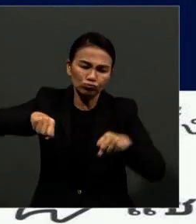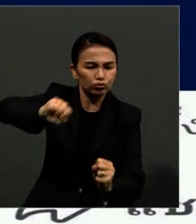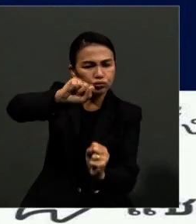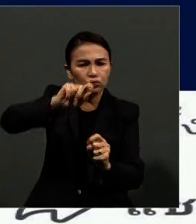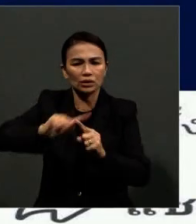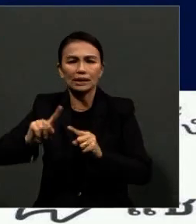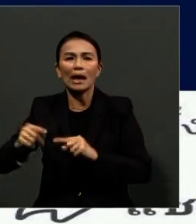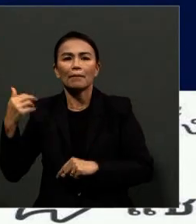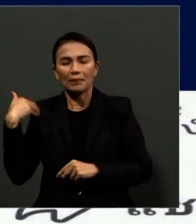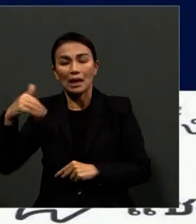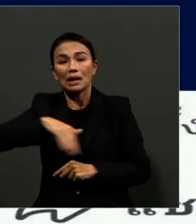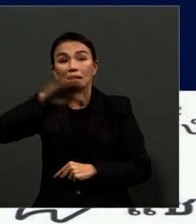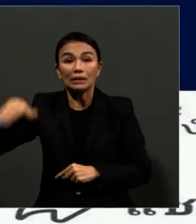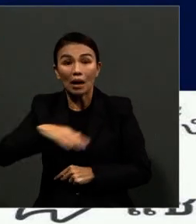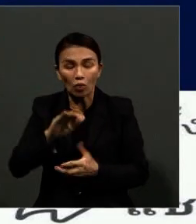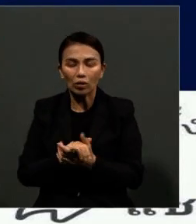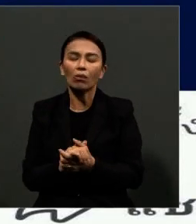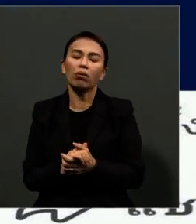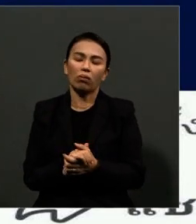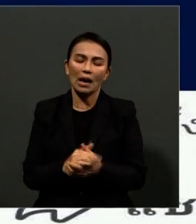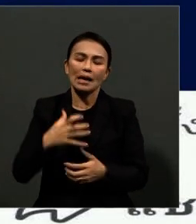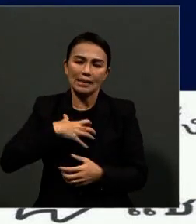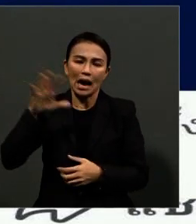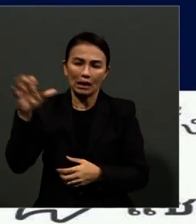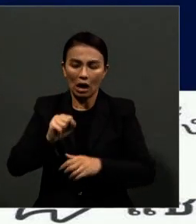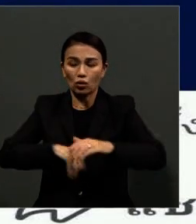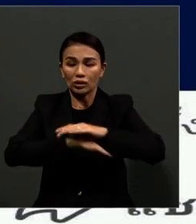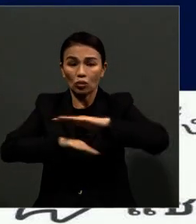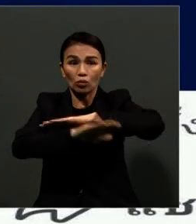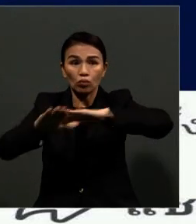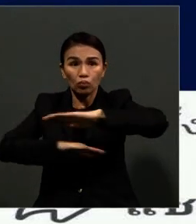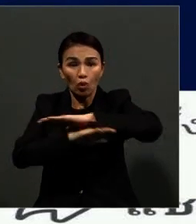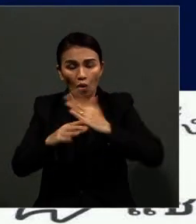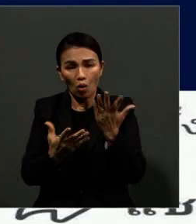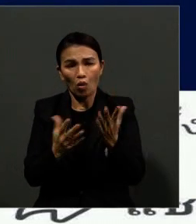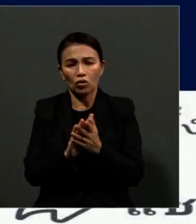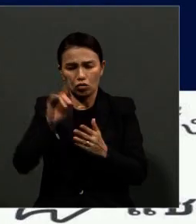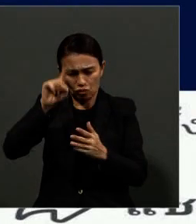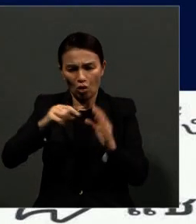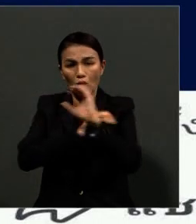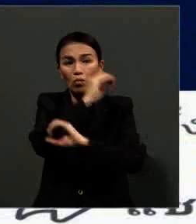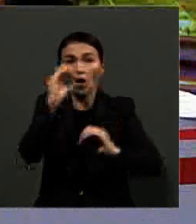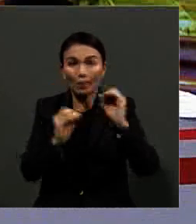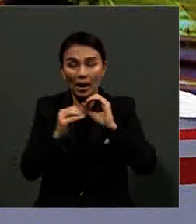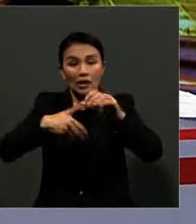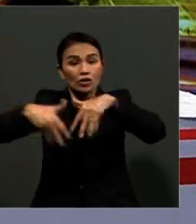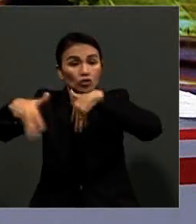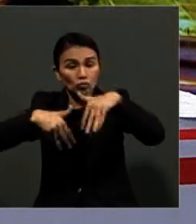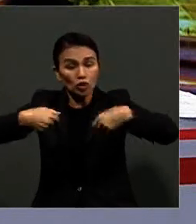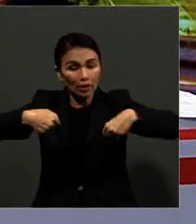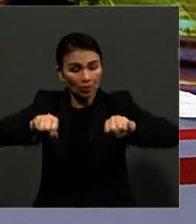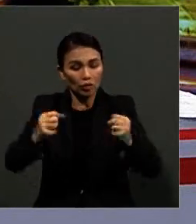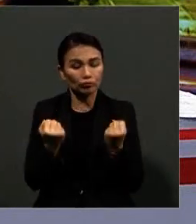ครับอ่าทั้งหมดทั้งมวลก็อยู่บนพื้นฐานของต้องการความปลอดภัยให้กับทุกคนทั้งตัวชาวแก๊งเองนะครับแล้วก็พี่น้องประชาชนที่ใช้รถใช้ถนน